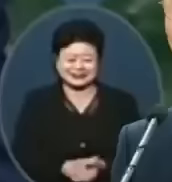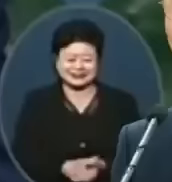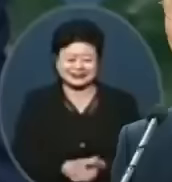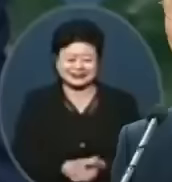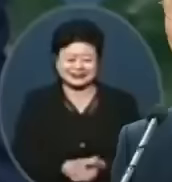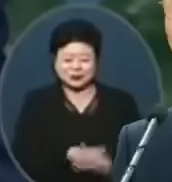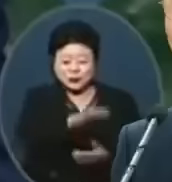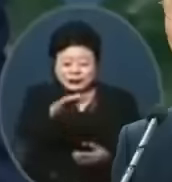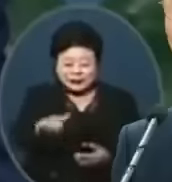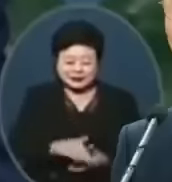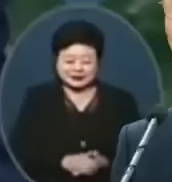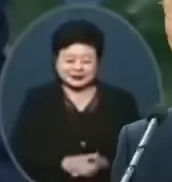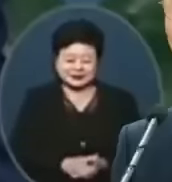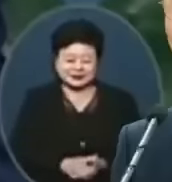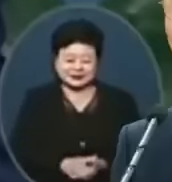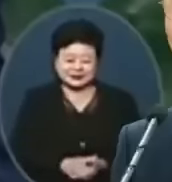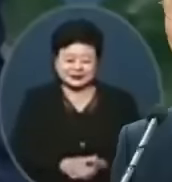우리는